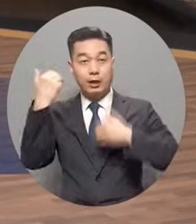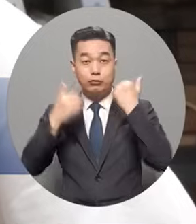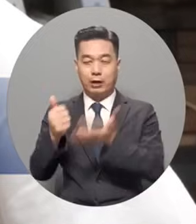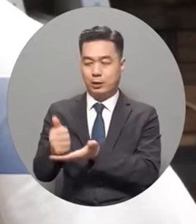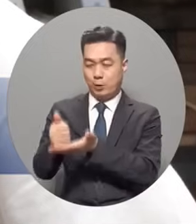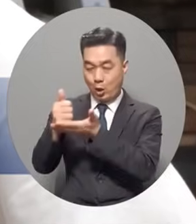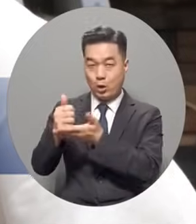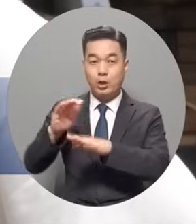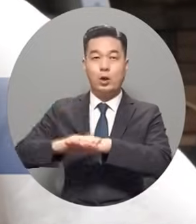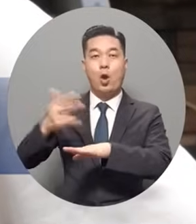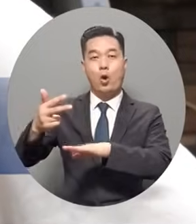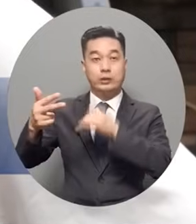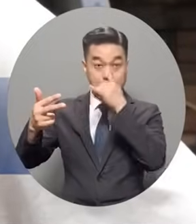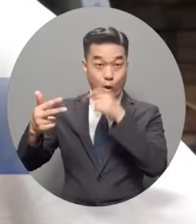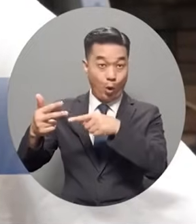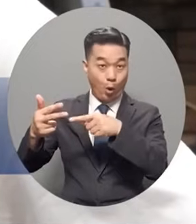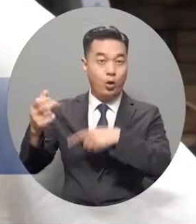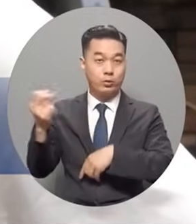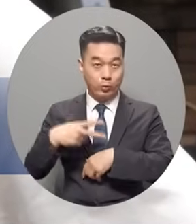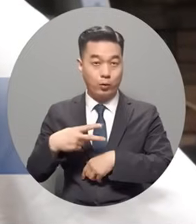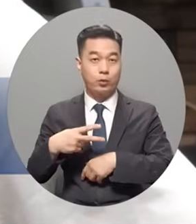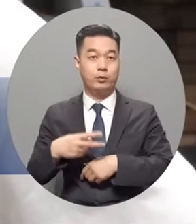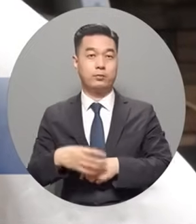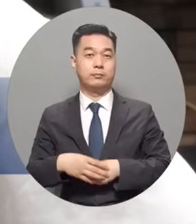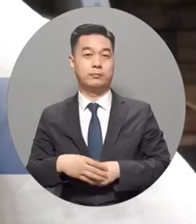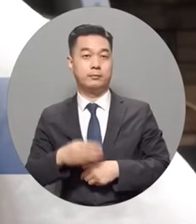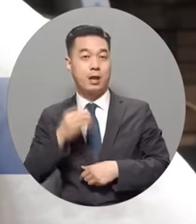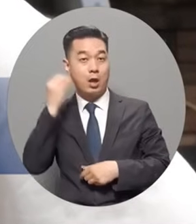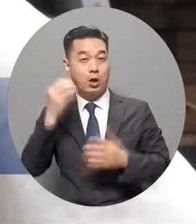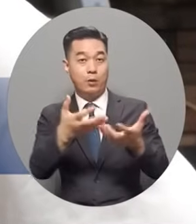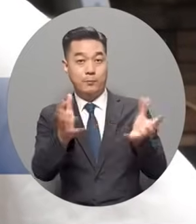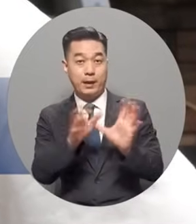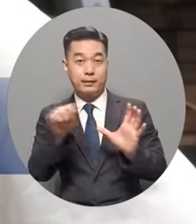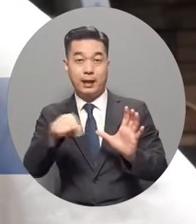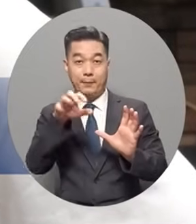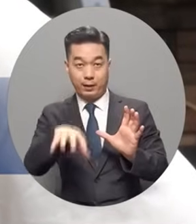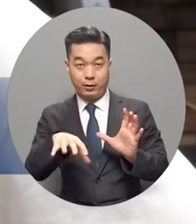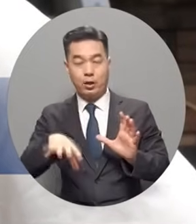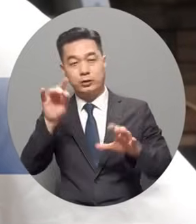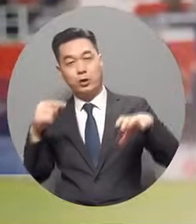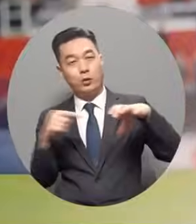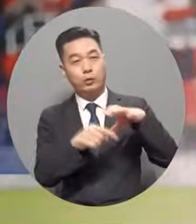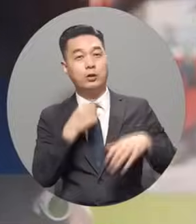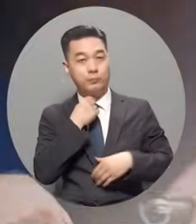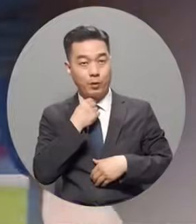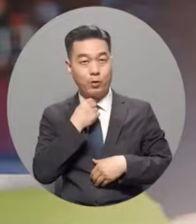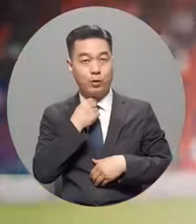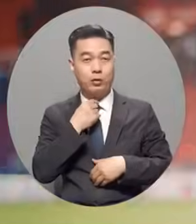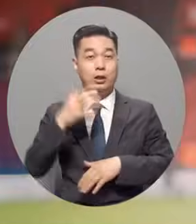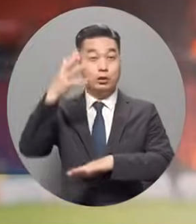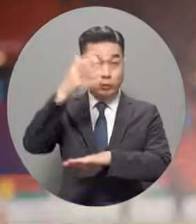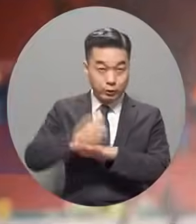있고 홈팬들 앞에도 데뷔골도 넣어보고 싶고 또 최종적으로는 월드컵에 나가서 뛰어보는 게